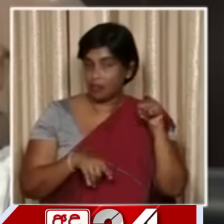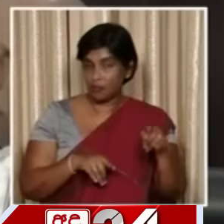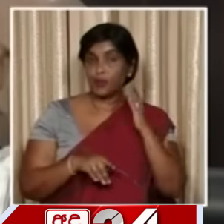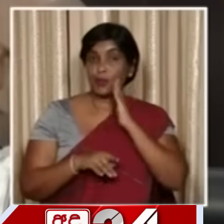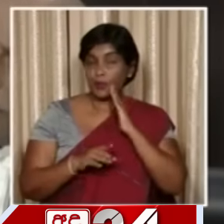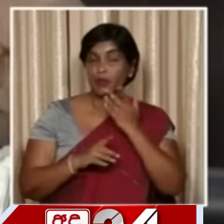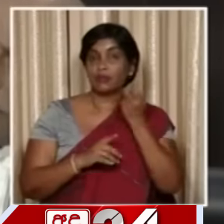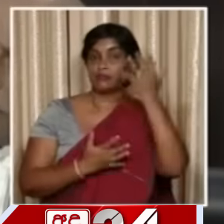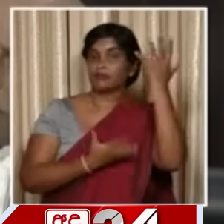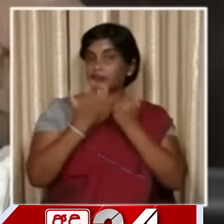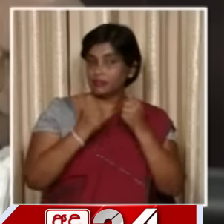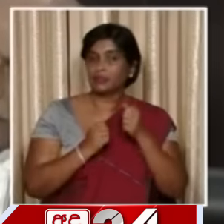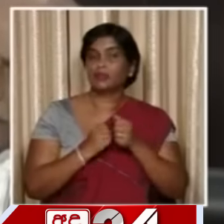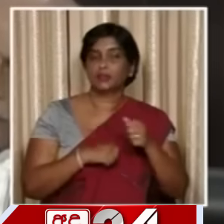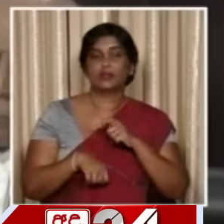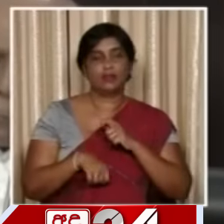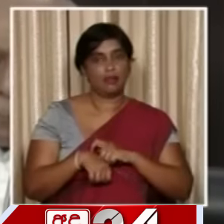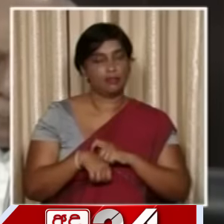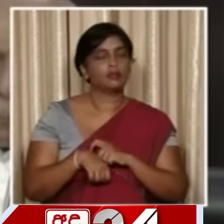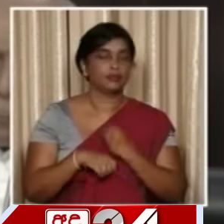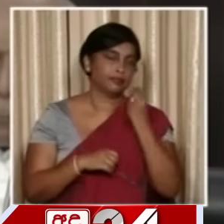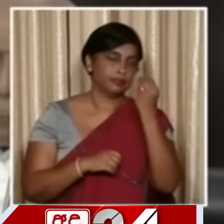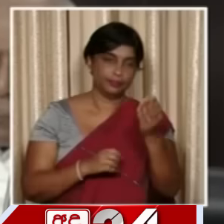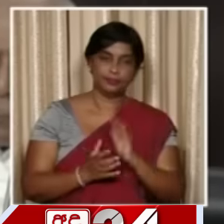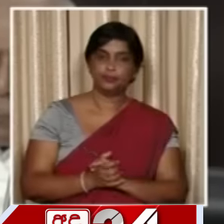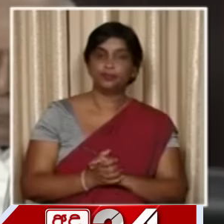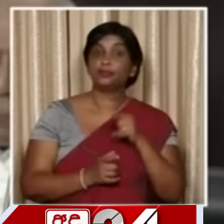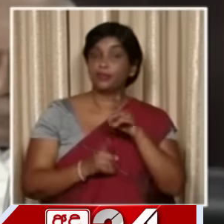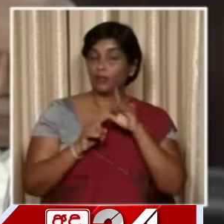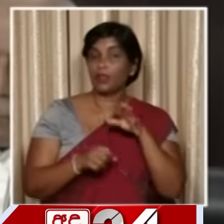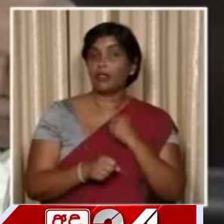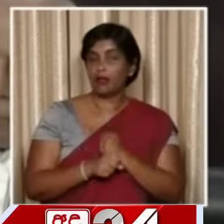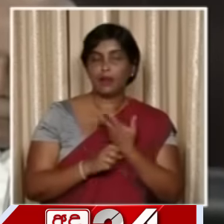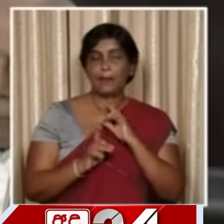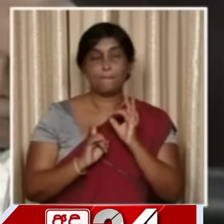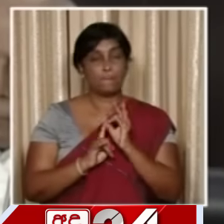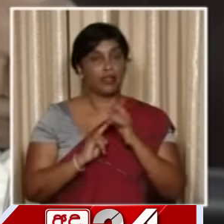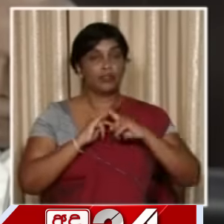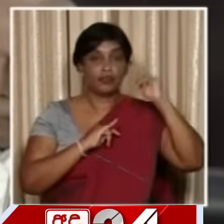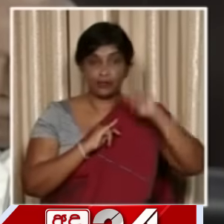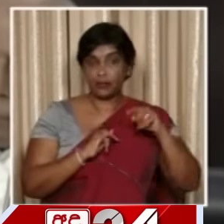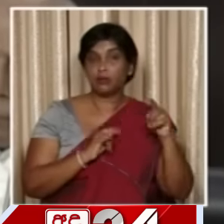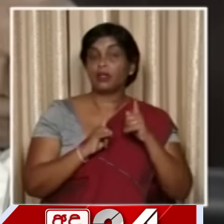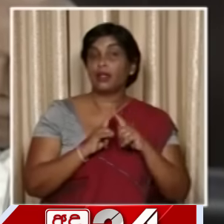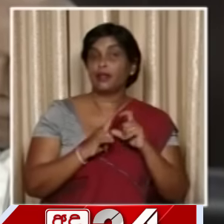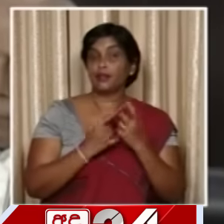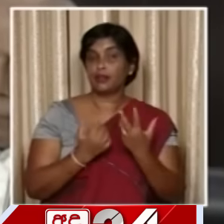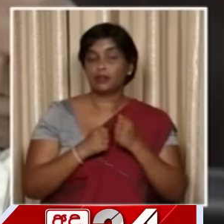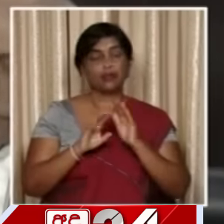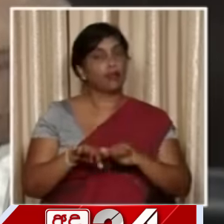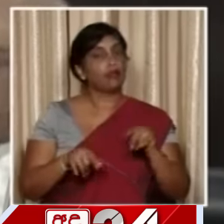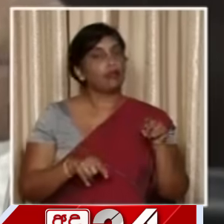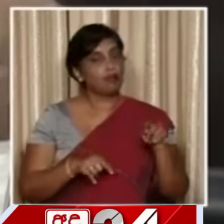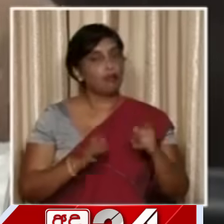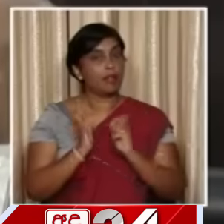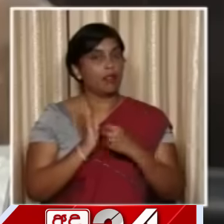විදේශ විනිමය උපයා ගැනීමටත් මේ මගින් අවකාශ උදා වෙනවා. මෙම රාජ්‍ය නොවන විශ්වවිද්‍යාලයේ අධ්‍යාපනය ලබන දරුවන්ට